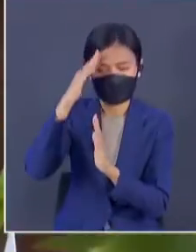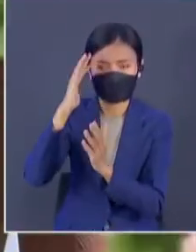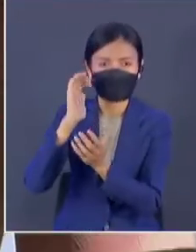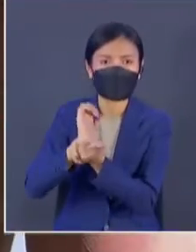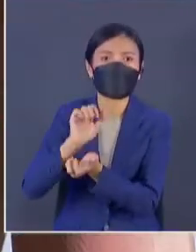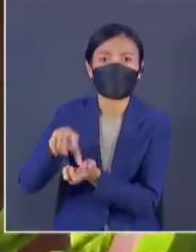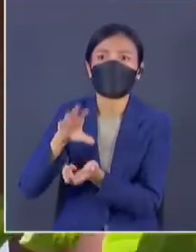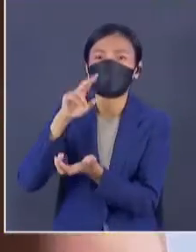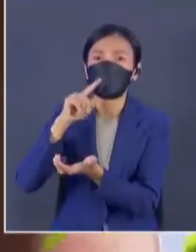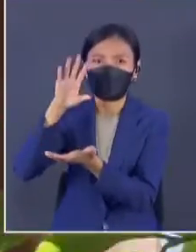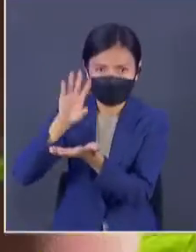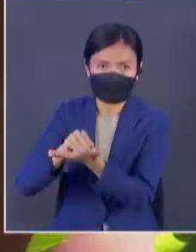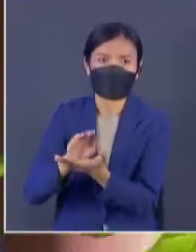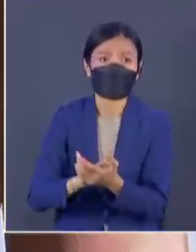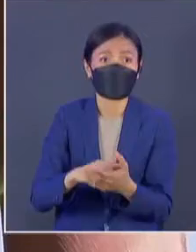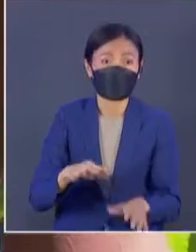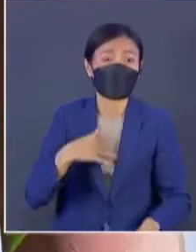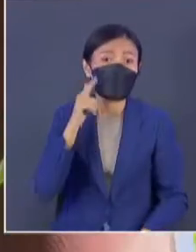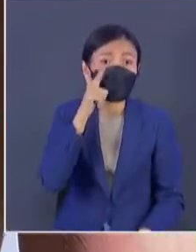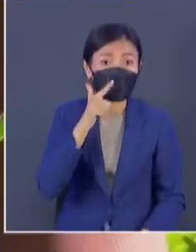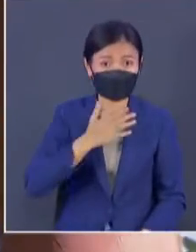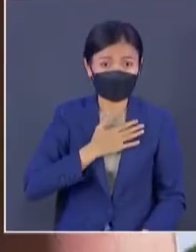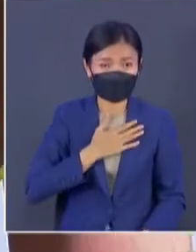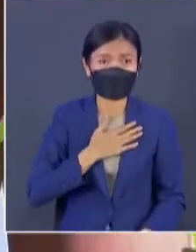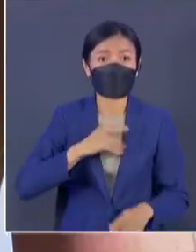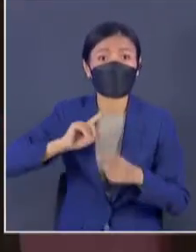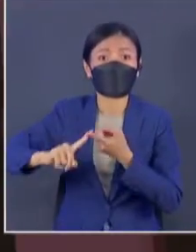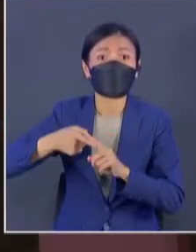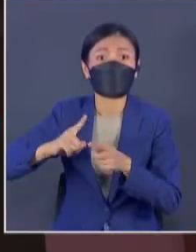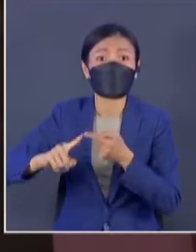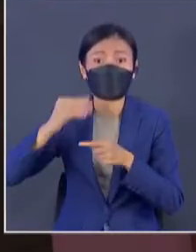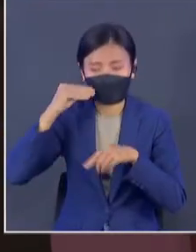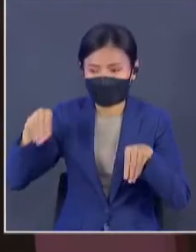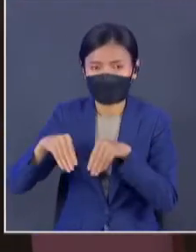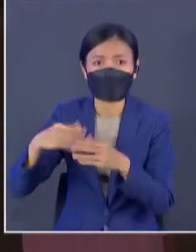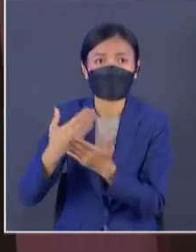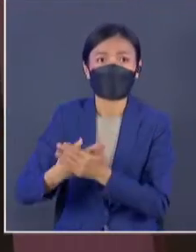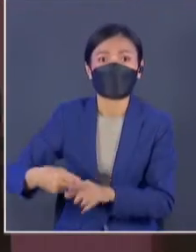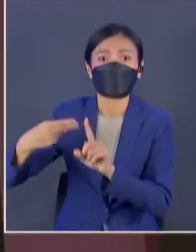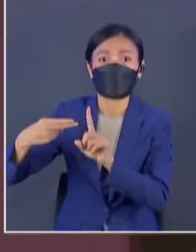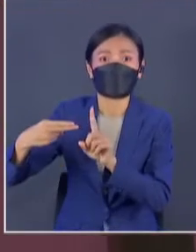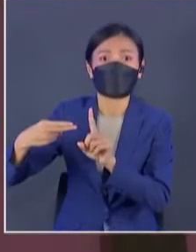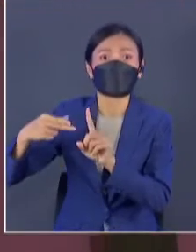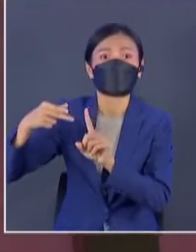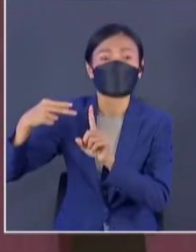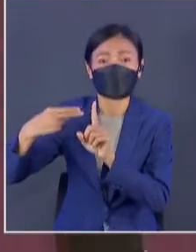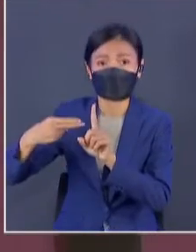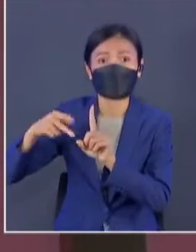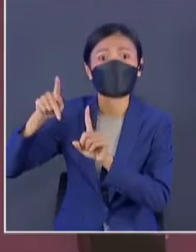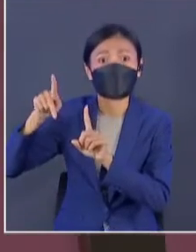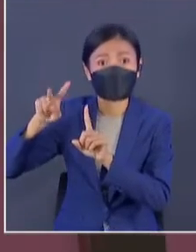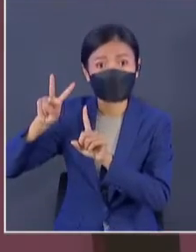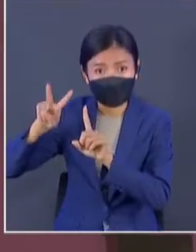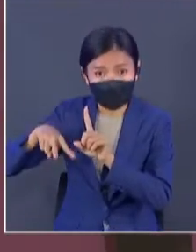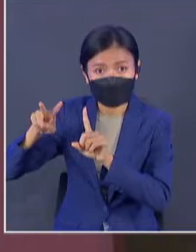านนี้ครับคุณลุงสมหมายกู้เงินเพื่อนบ้าน 12,000 บาทไปซื้อกล้องวงจรปิดมาติดรอบบ้านเลยครับ